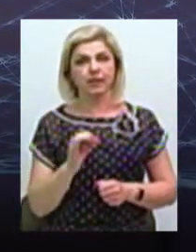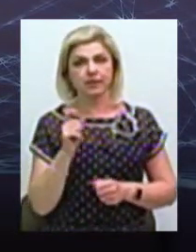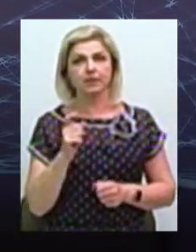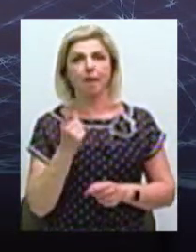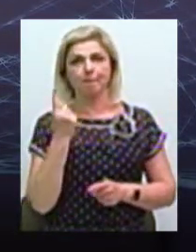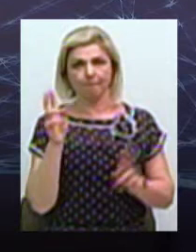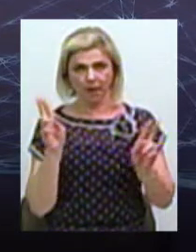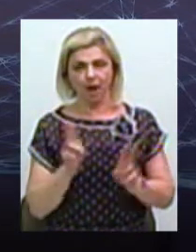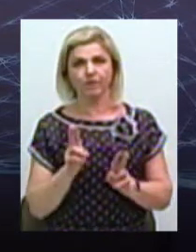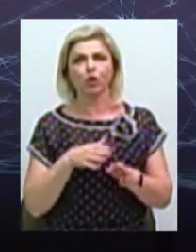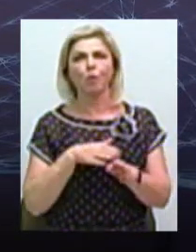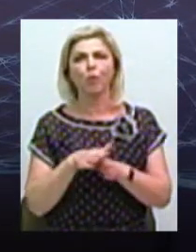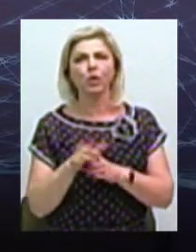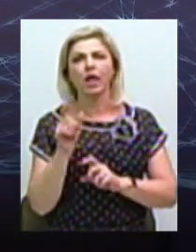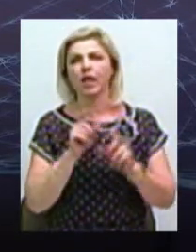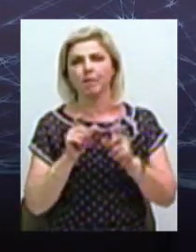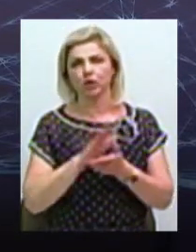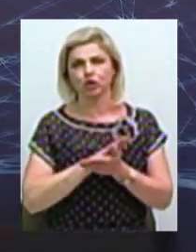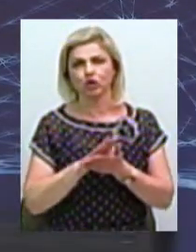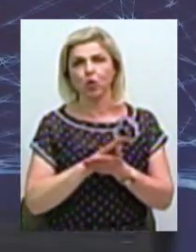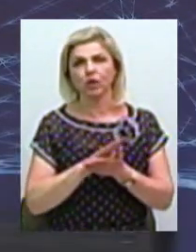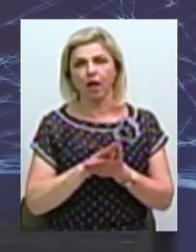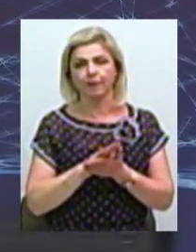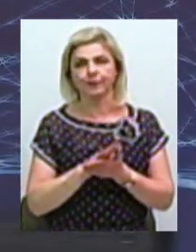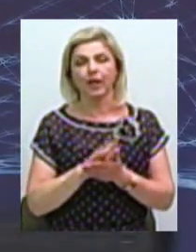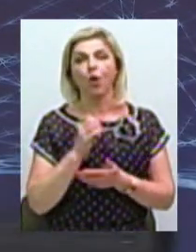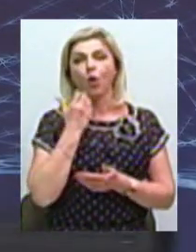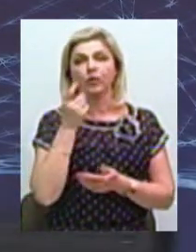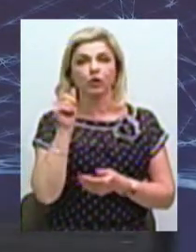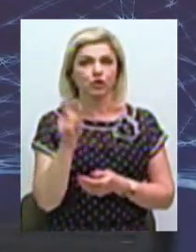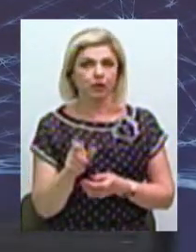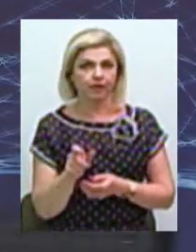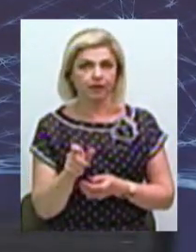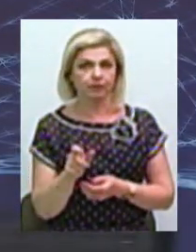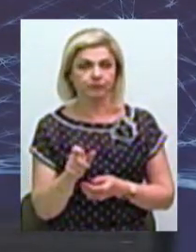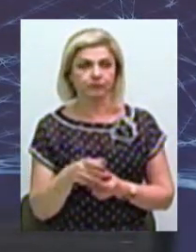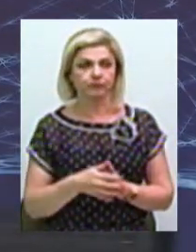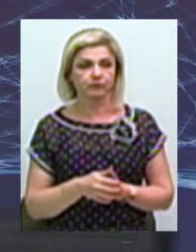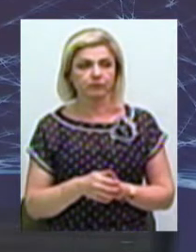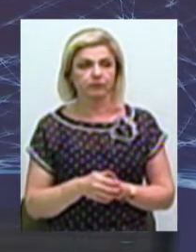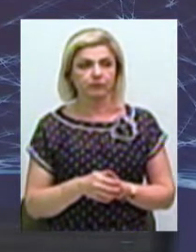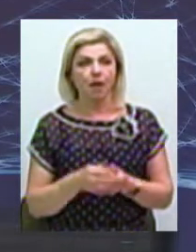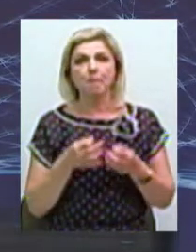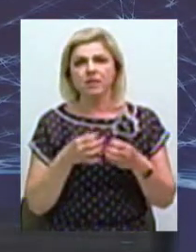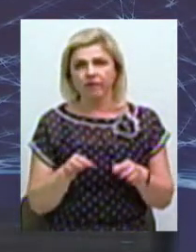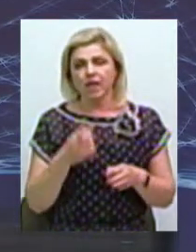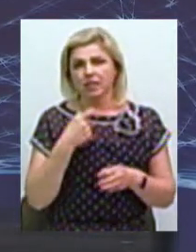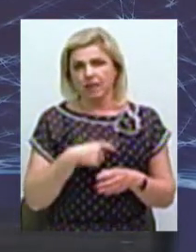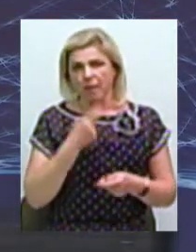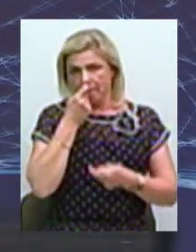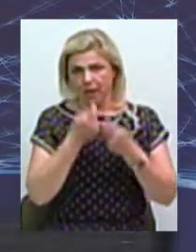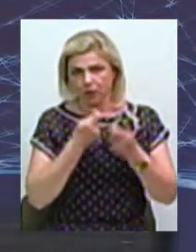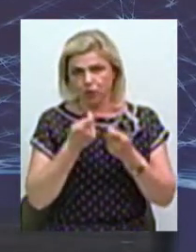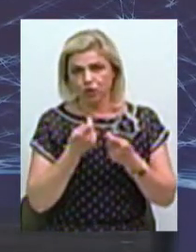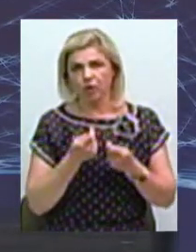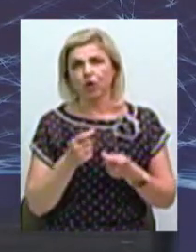Одно из правил – это полная химическая чистота, потому что, когда человек ну, позволяет себе какие-то мелочи, да,